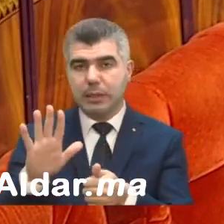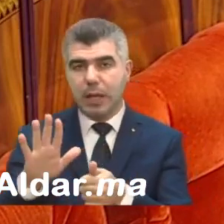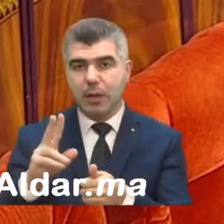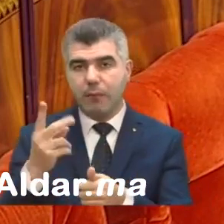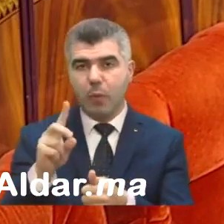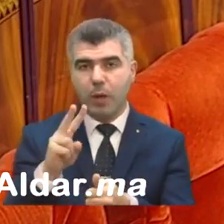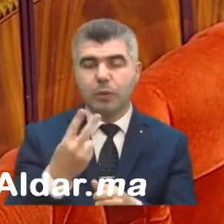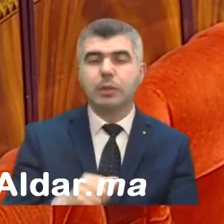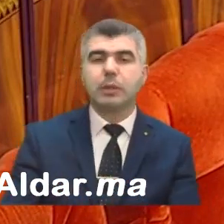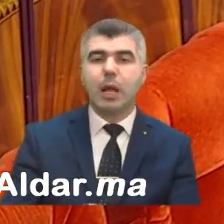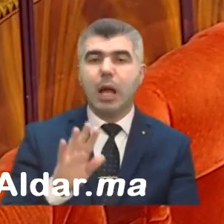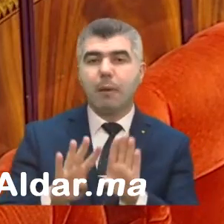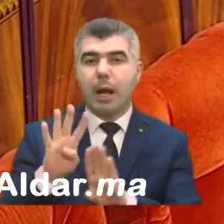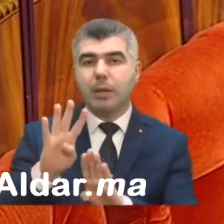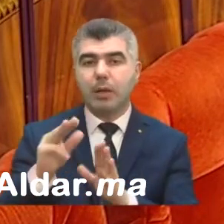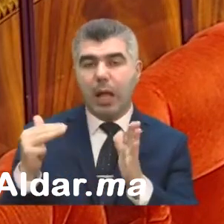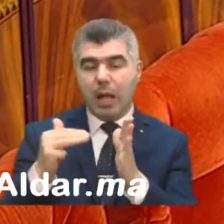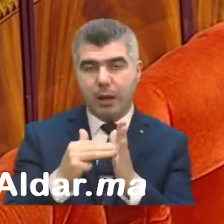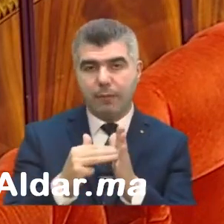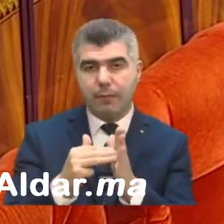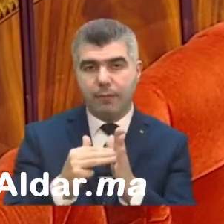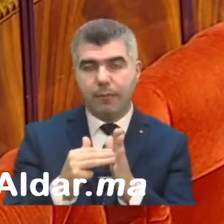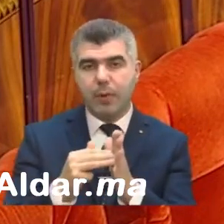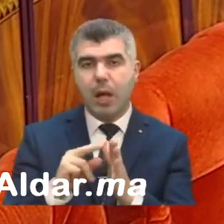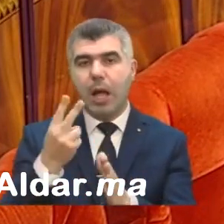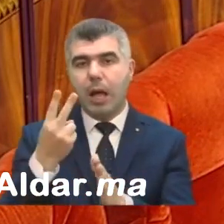تلقات 14013 سؤال، جاوبت على